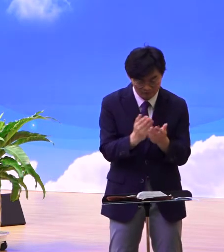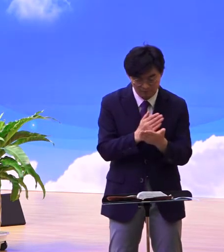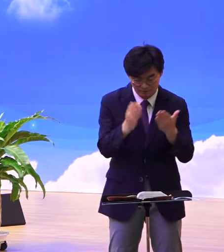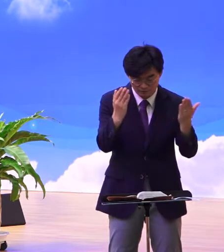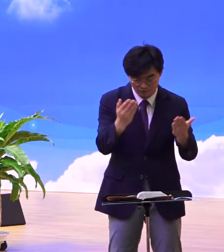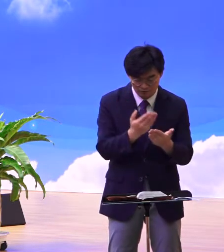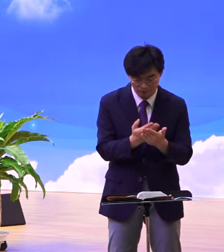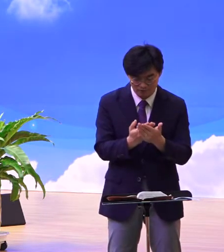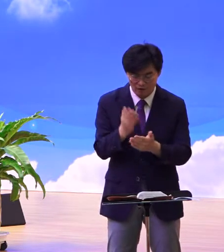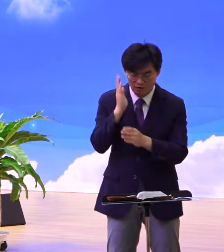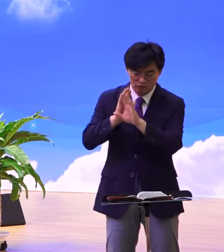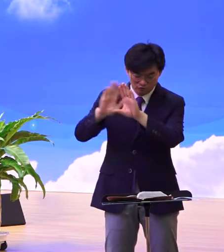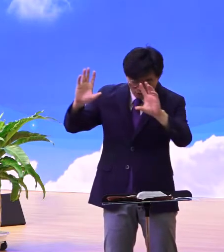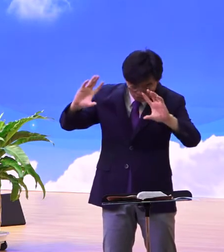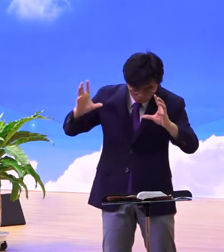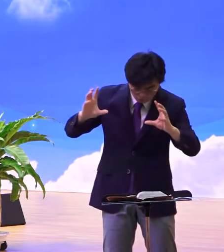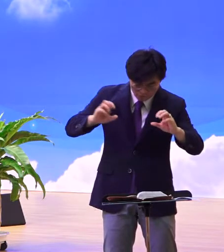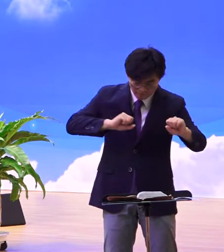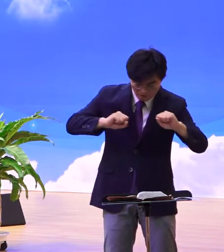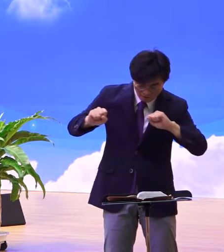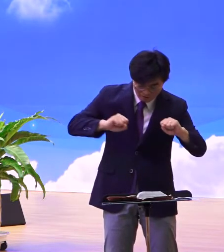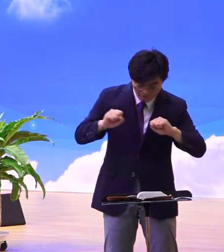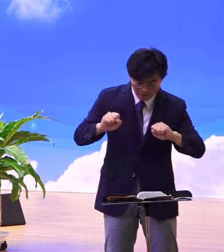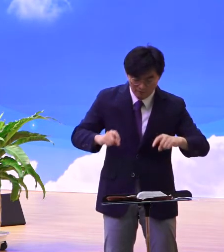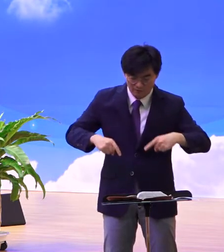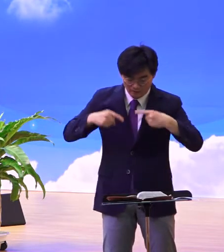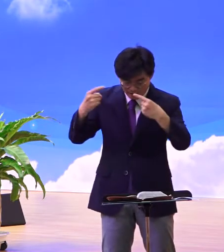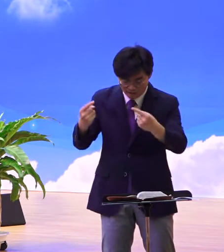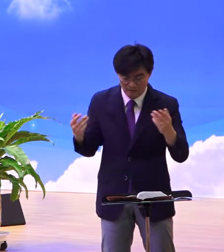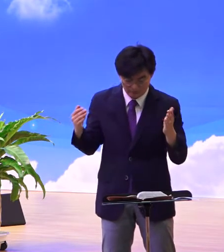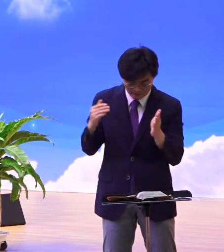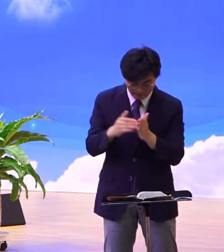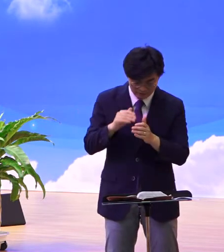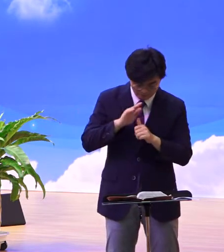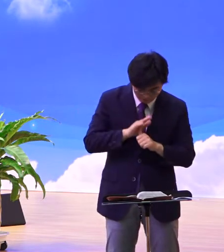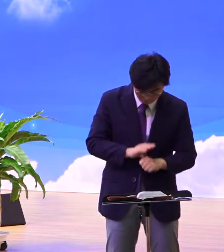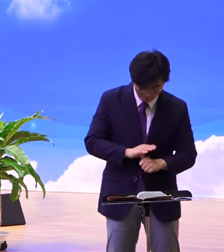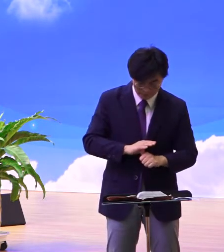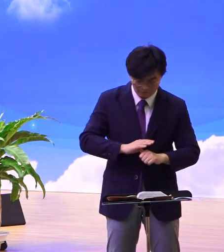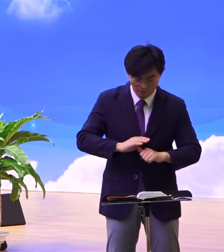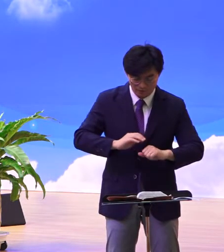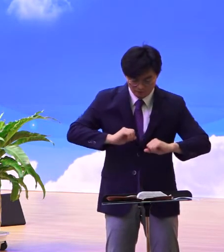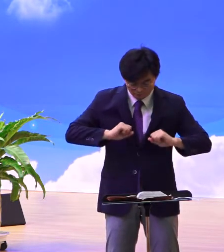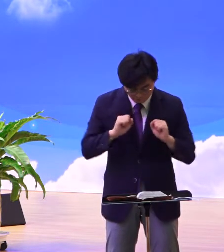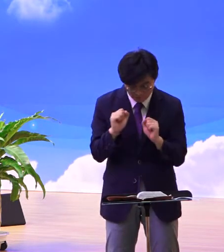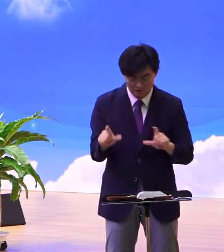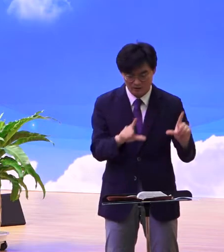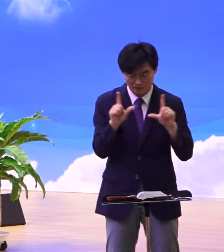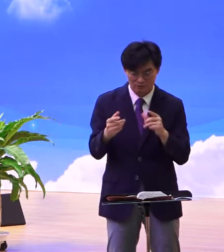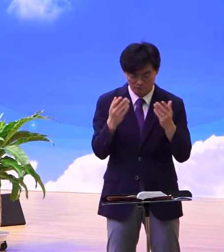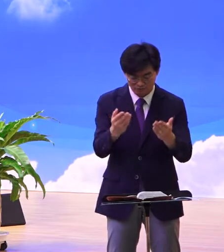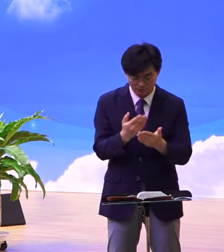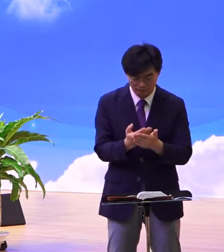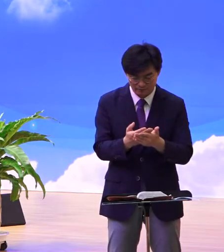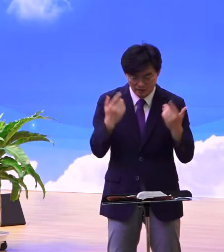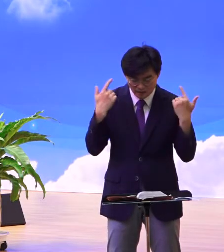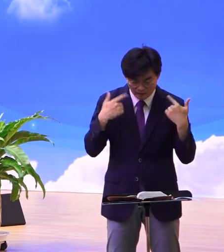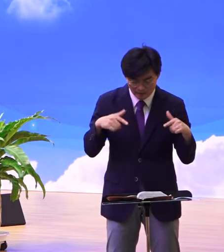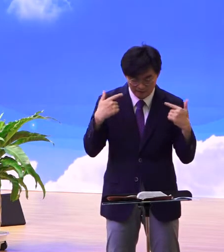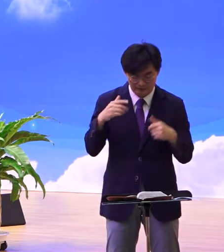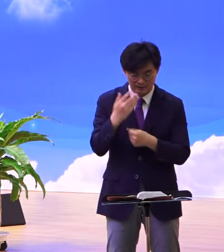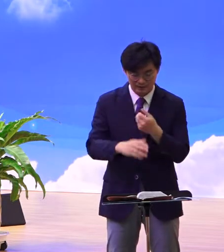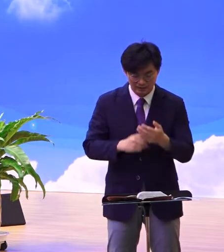향하여 가는 그 길에 있는 모든 고난들을 인내하며 잘 감당케 하여 주셔서 날마다 하나님의 역사하심을